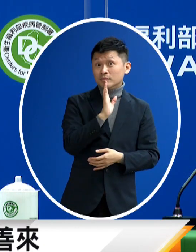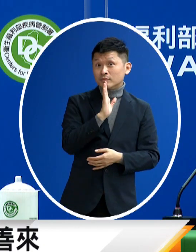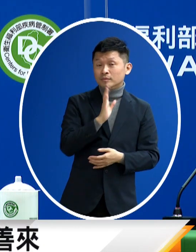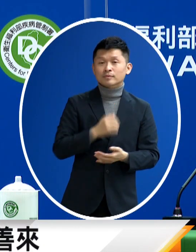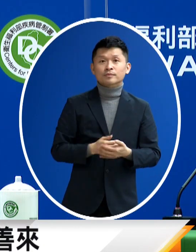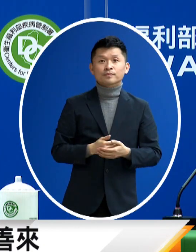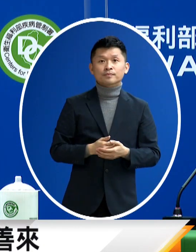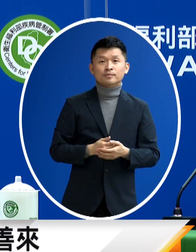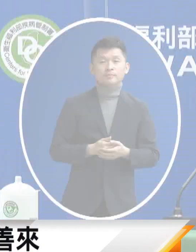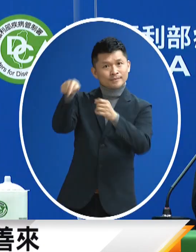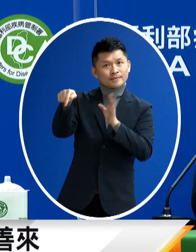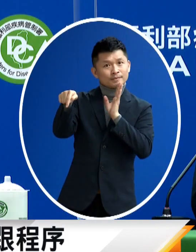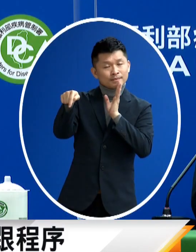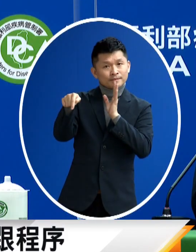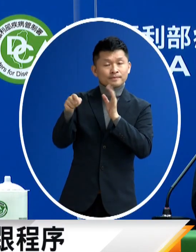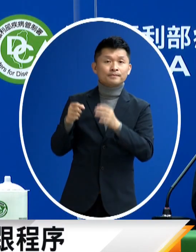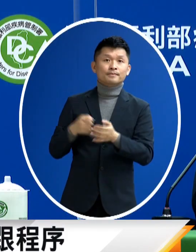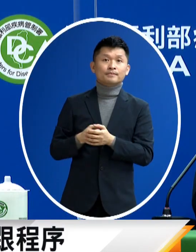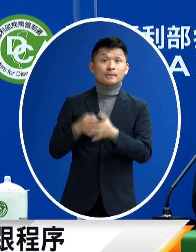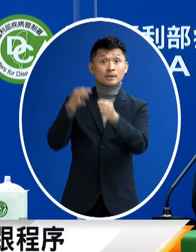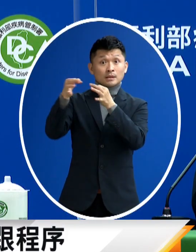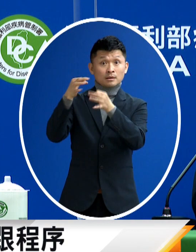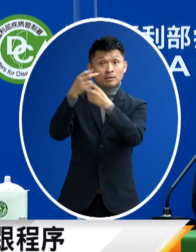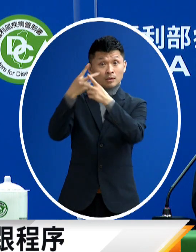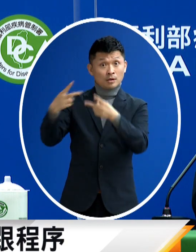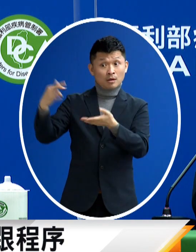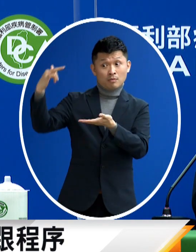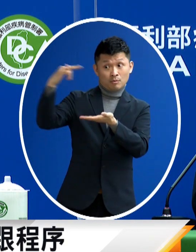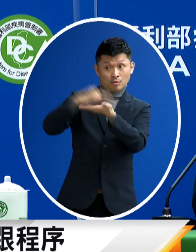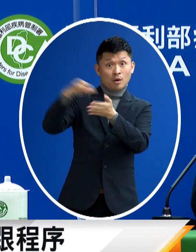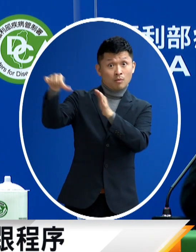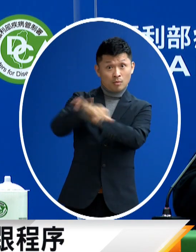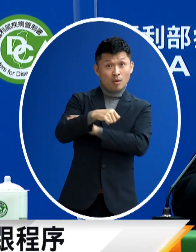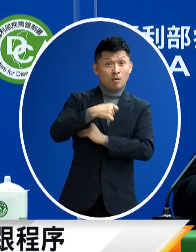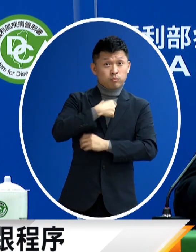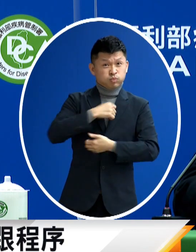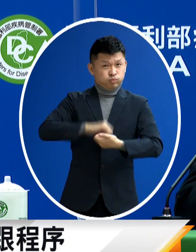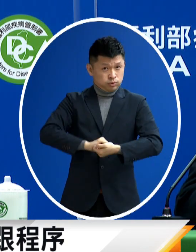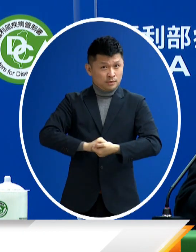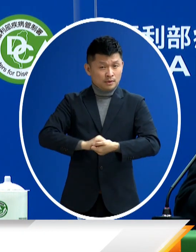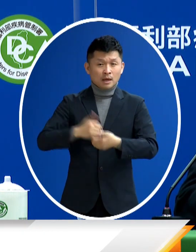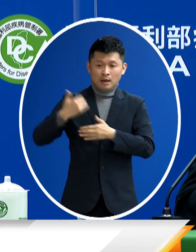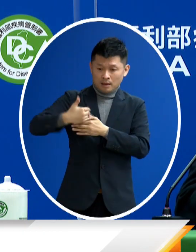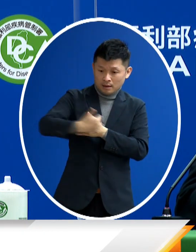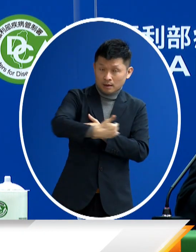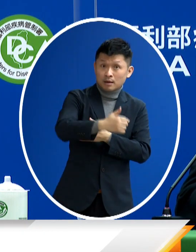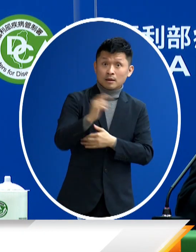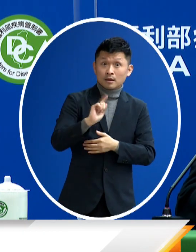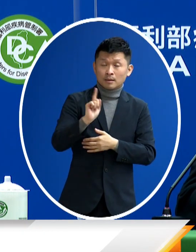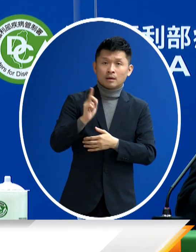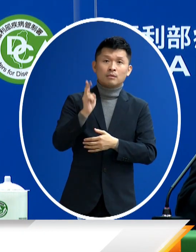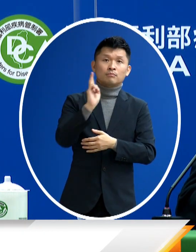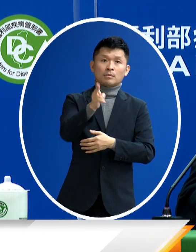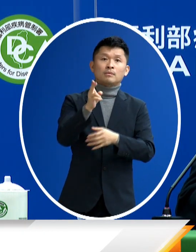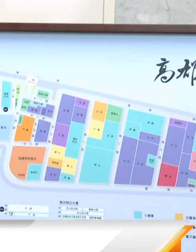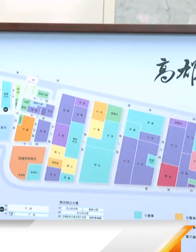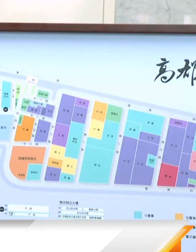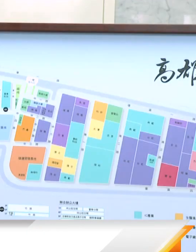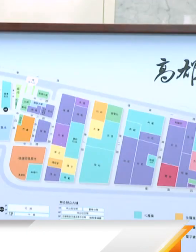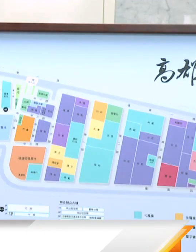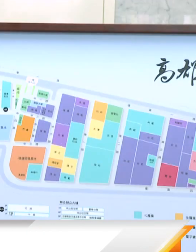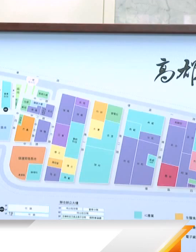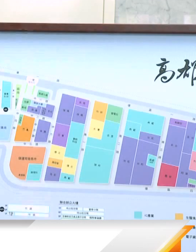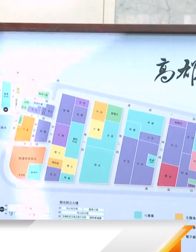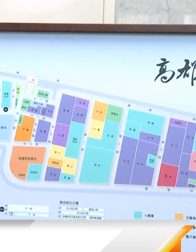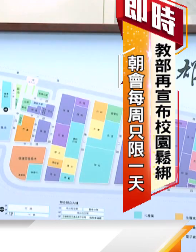措施把它做完善了，商务框的入境的一些相关的必要性跟程序，那都由经济部来负责。 这个